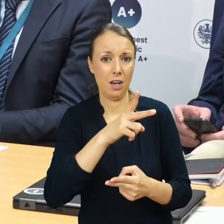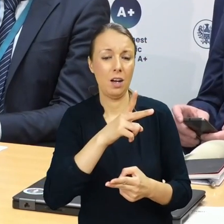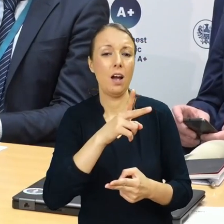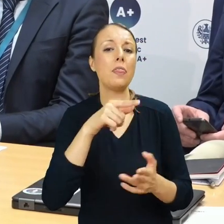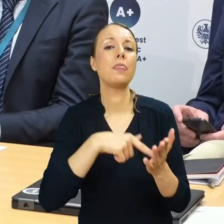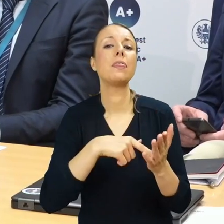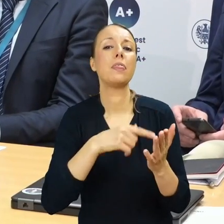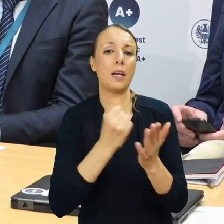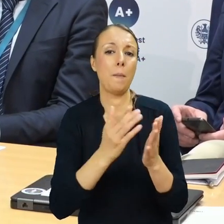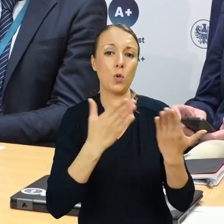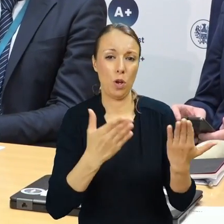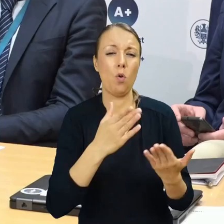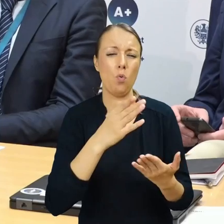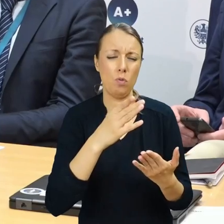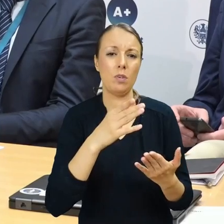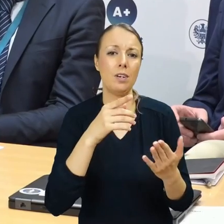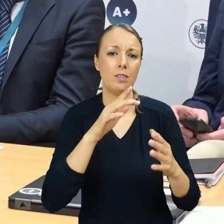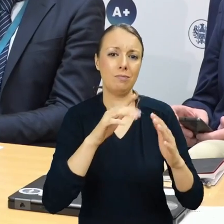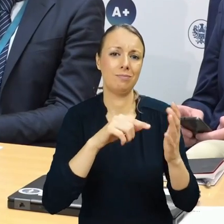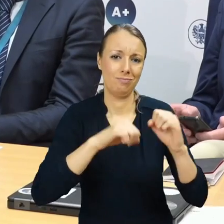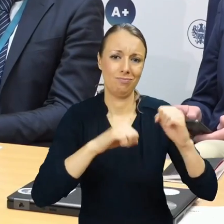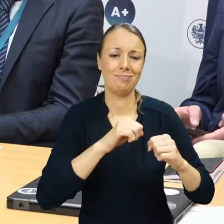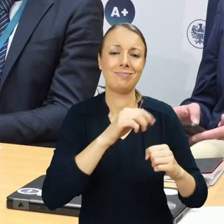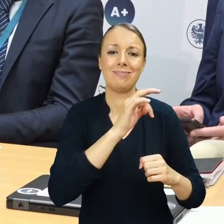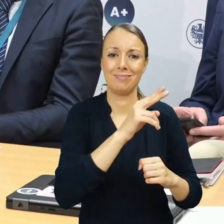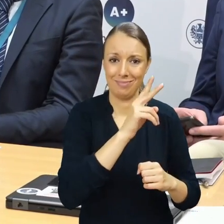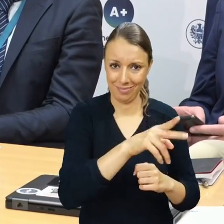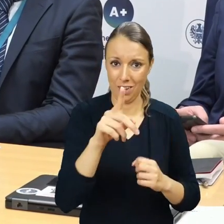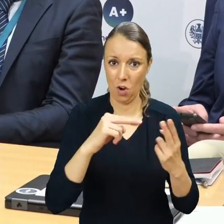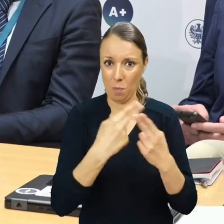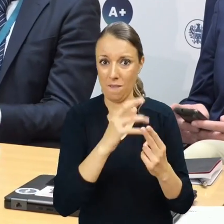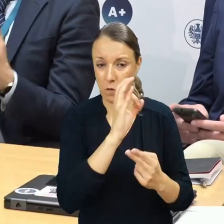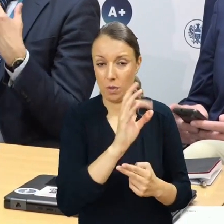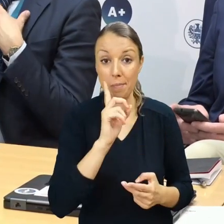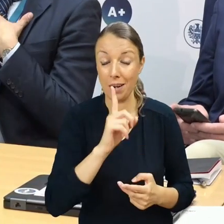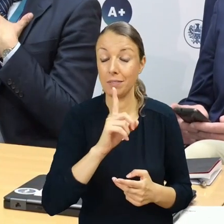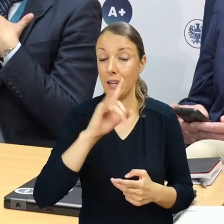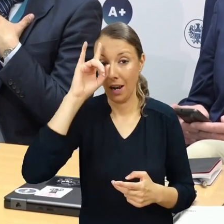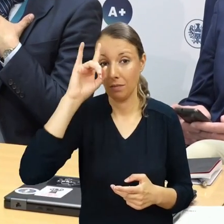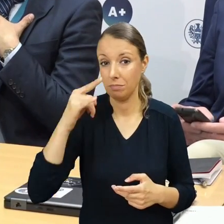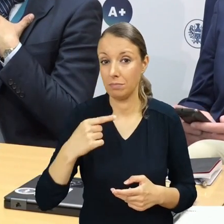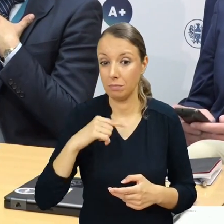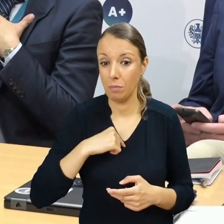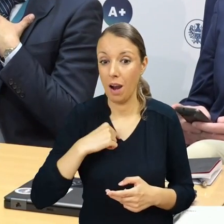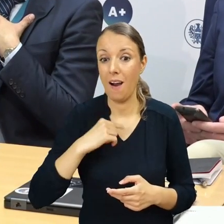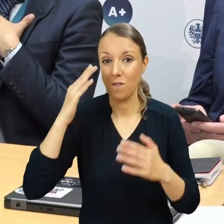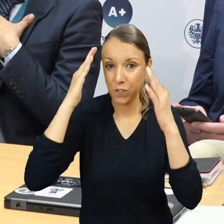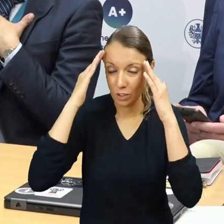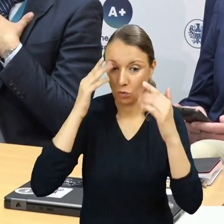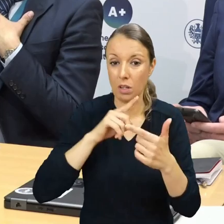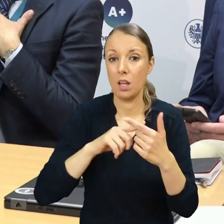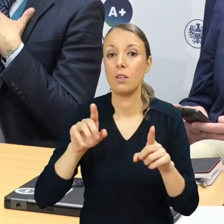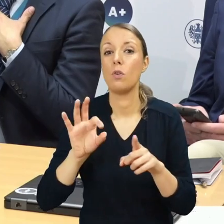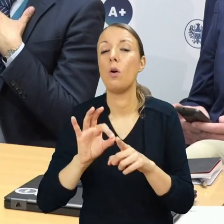ja nie mam zielonego pojęcia przy swoim wykształceniu, swojej wiedzy zewnętrznej albo nawet własnej na temat tej